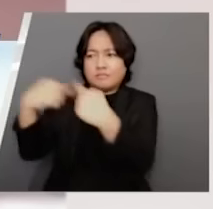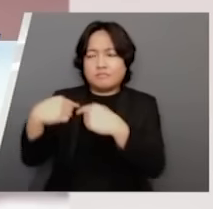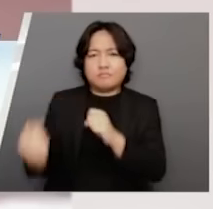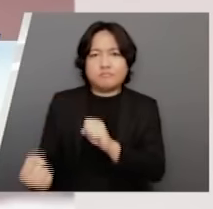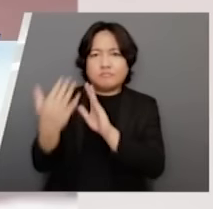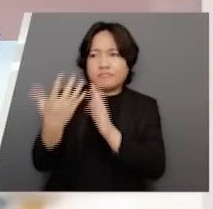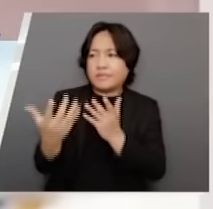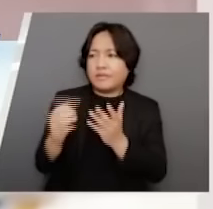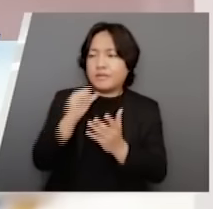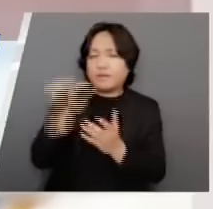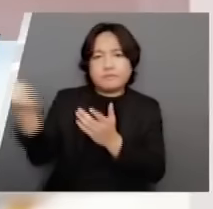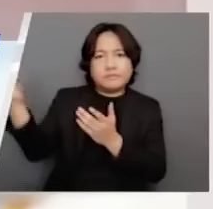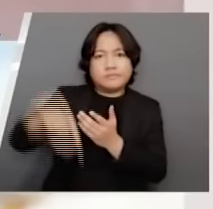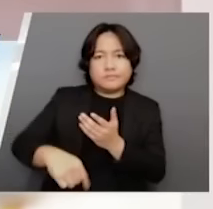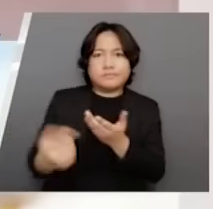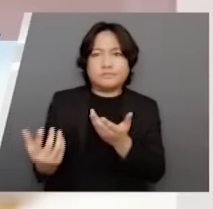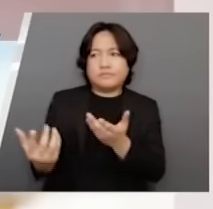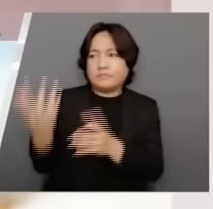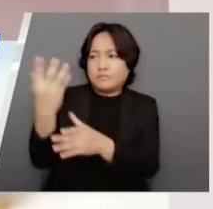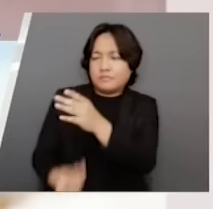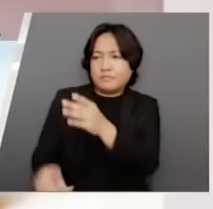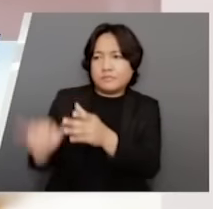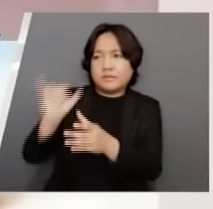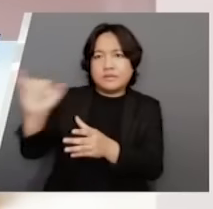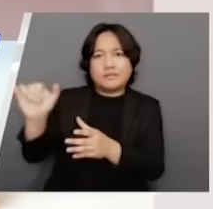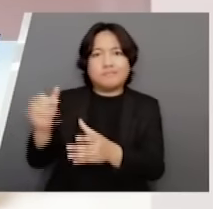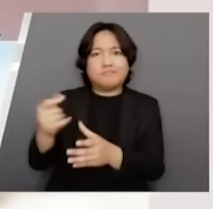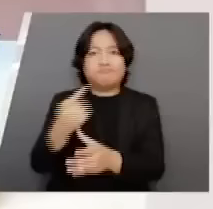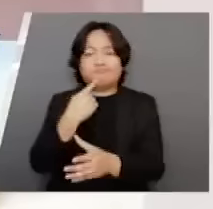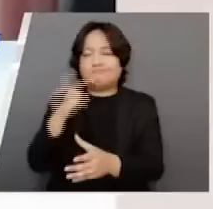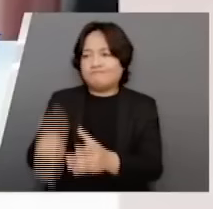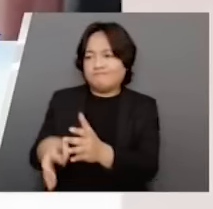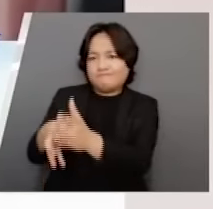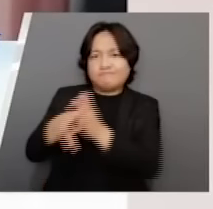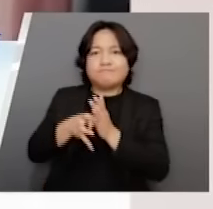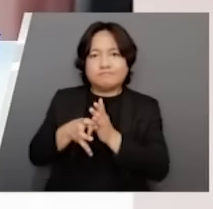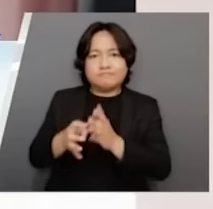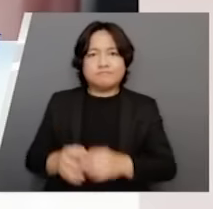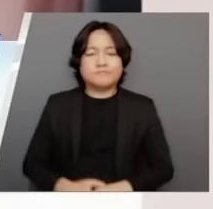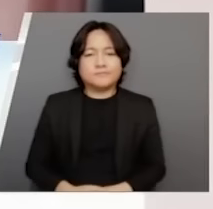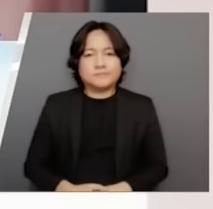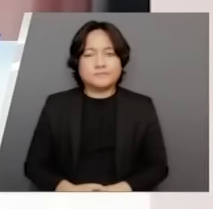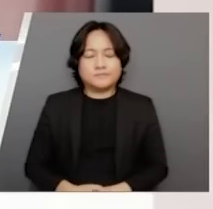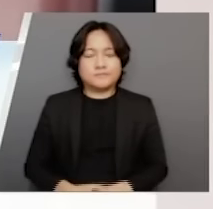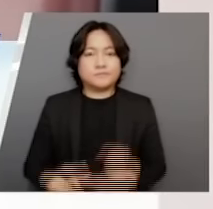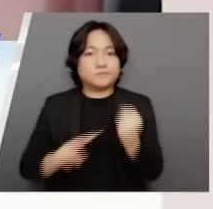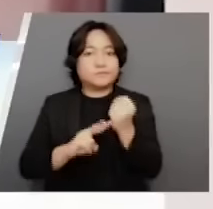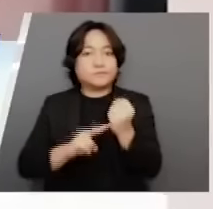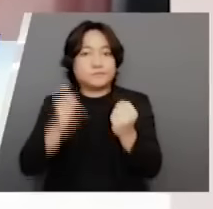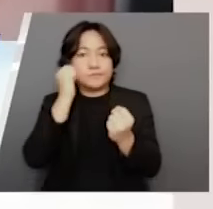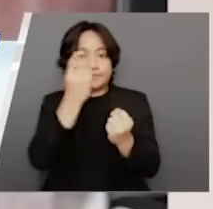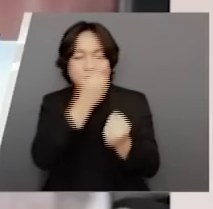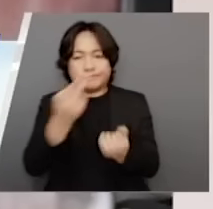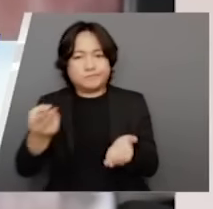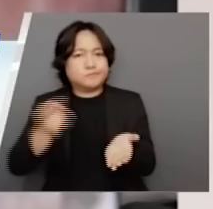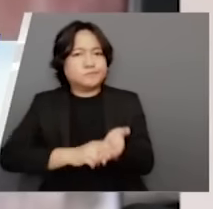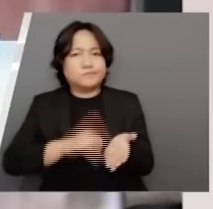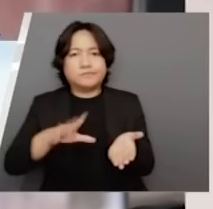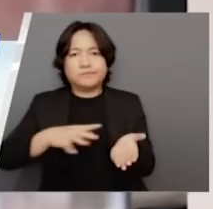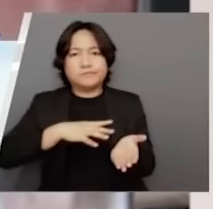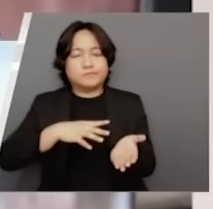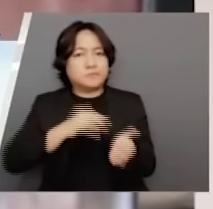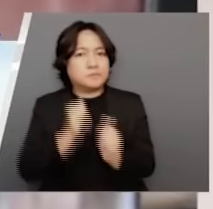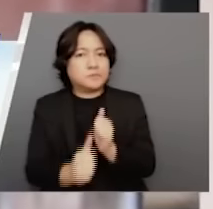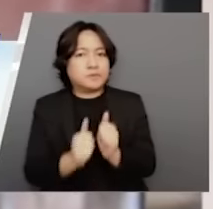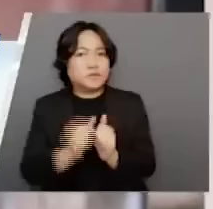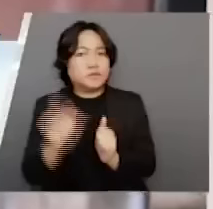muli rin pinasabina ang Chief of Staff ng OVP. Pinirmahan ng Vice President na imbisigasyon sa kanya